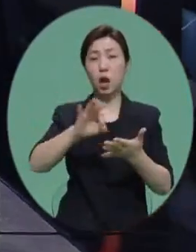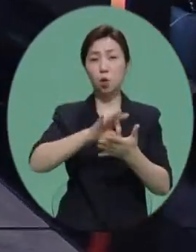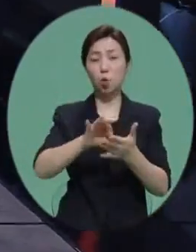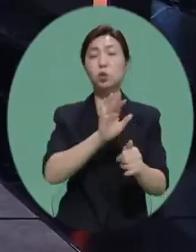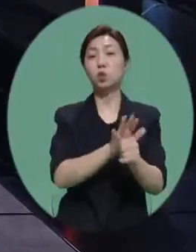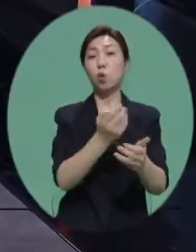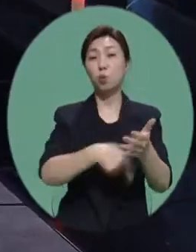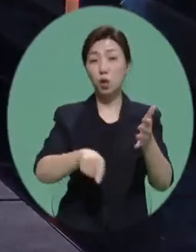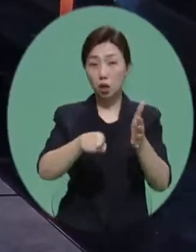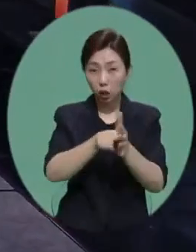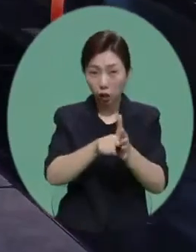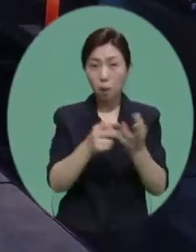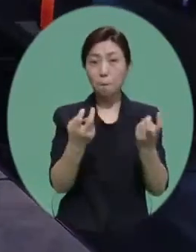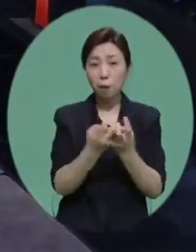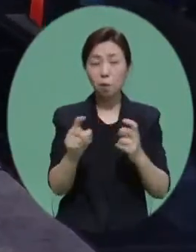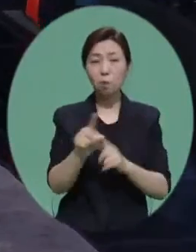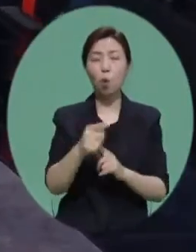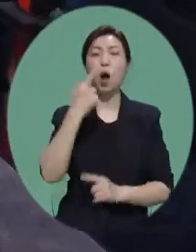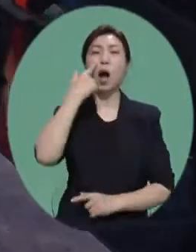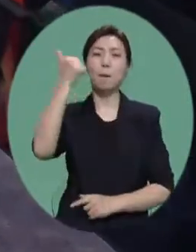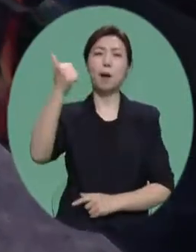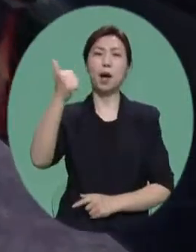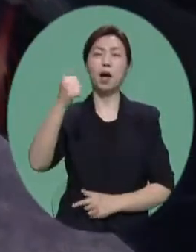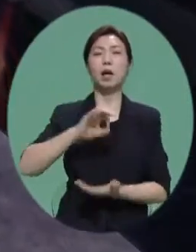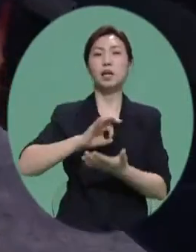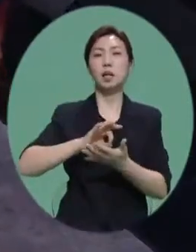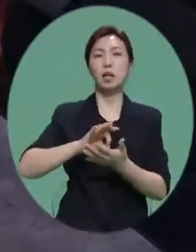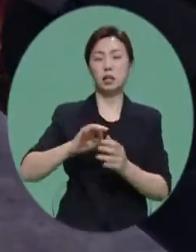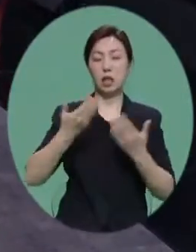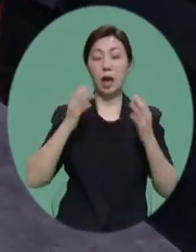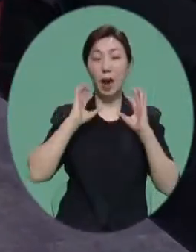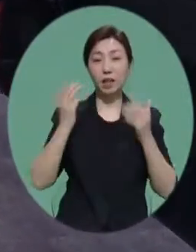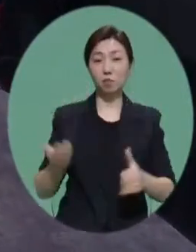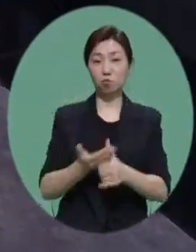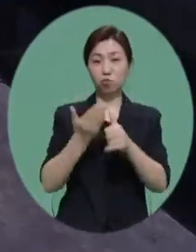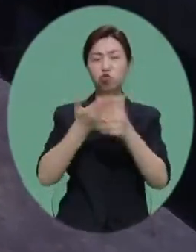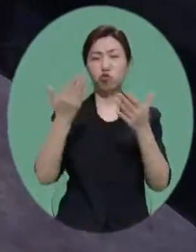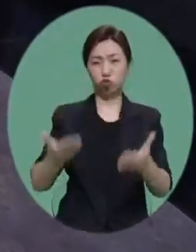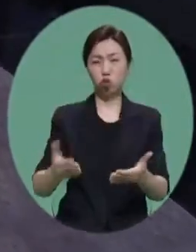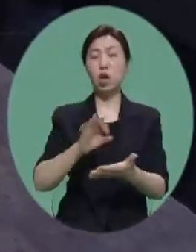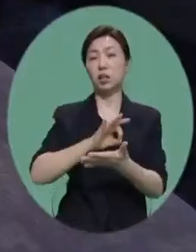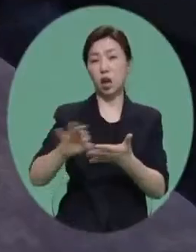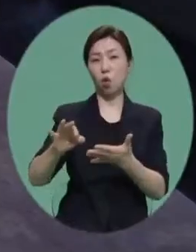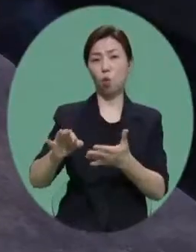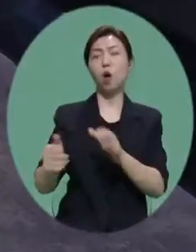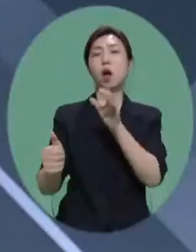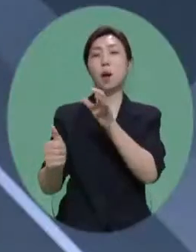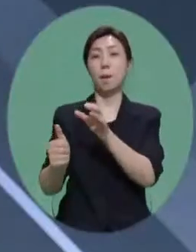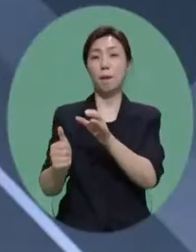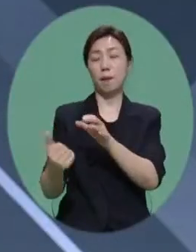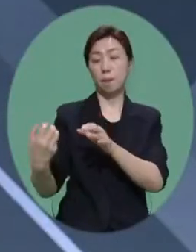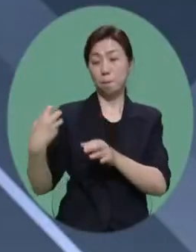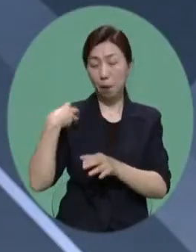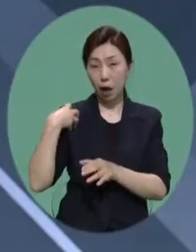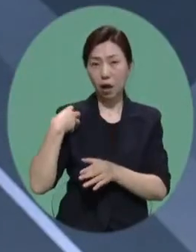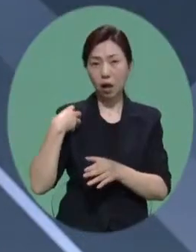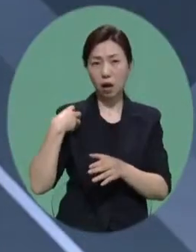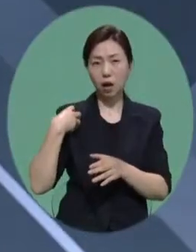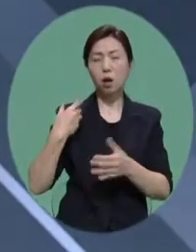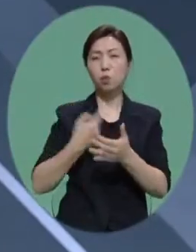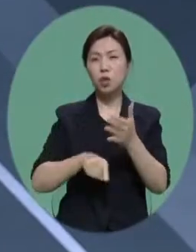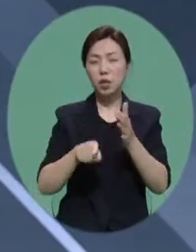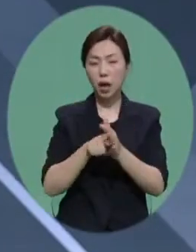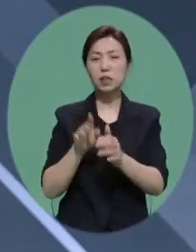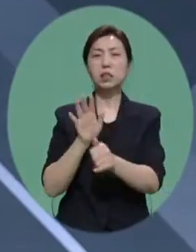아빠들도 쓸 수 있게 할당제 를 한다든지 자동 등록 을 통해서 눈치 보지 않고 쓸 수 있게 만드는 것도 중요하다 이 말씀을